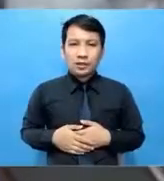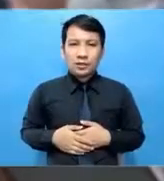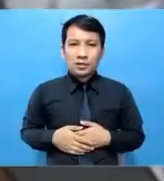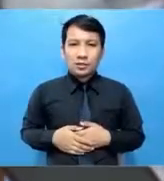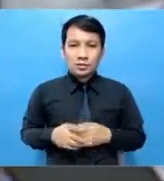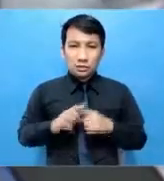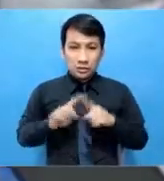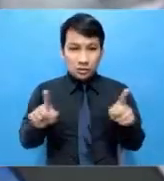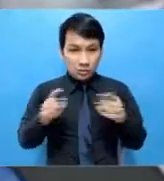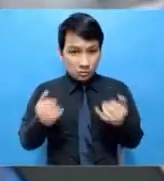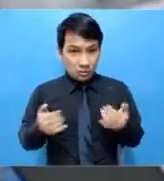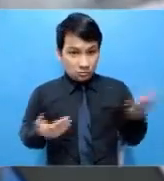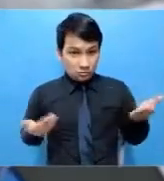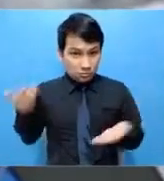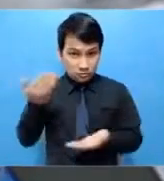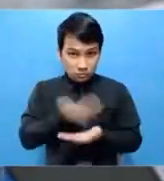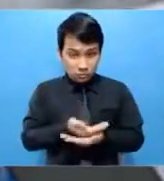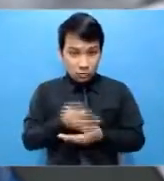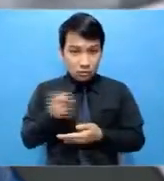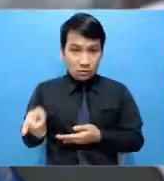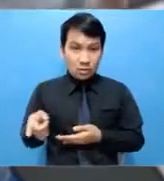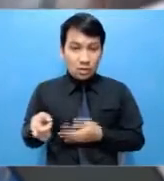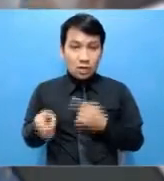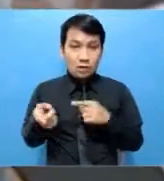may dumating itong